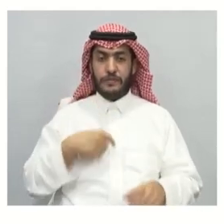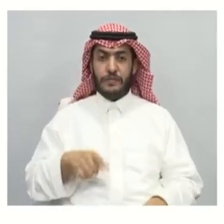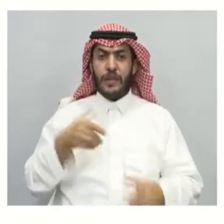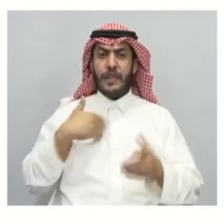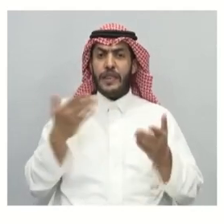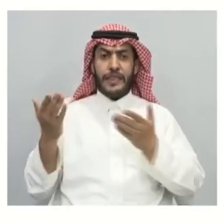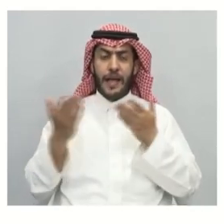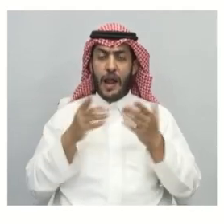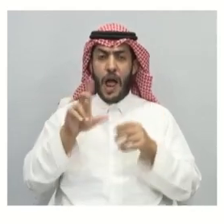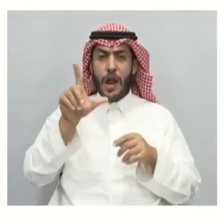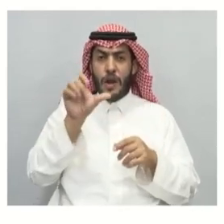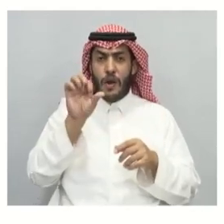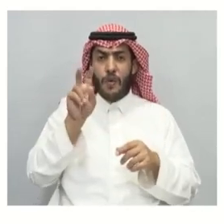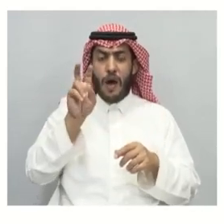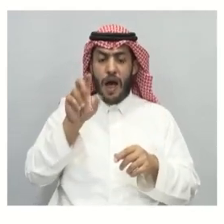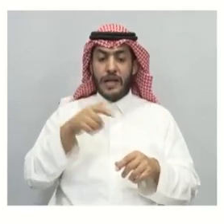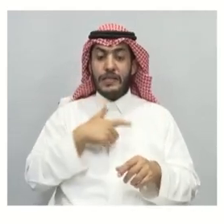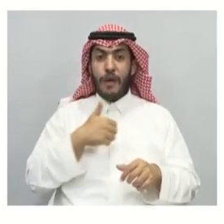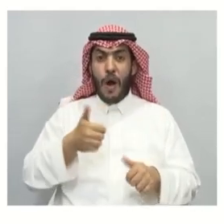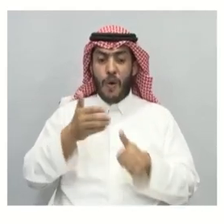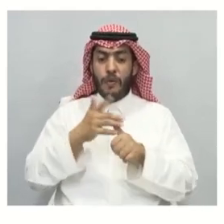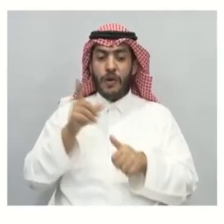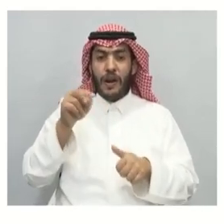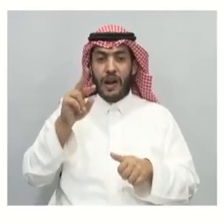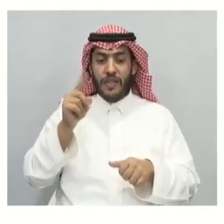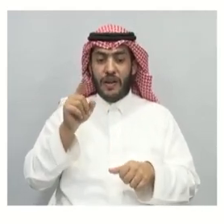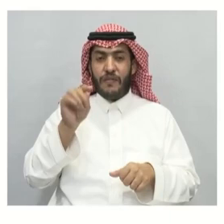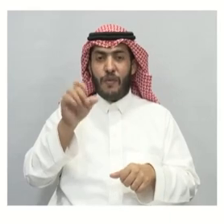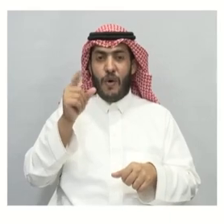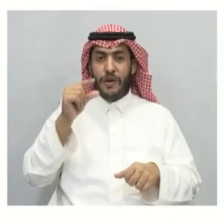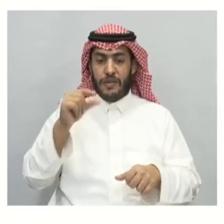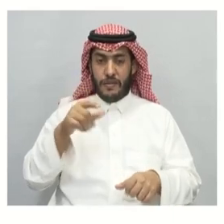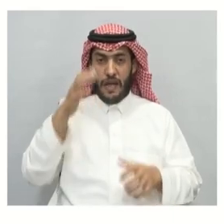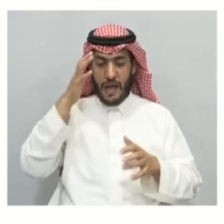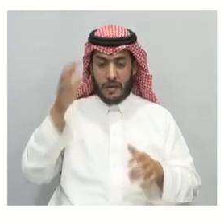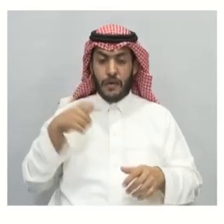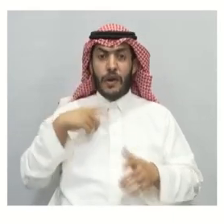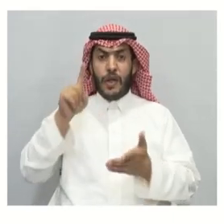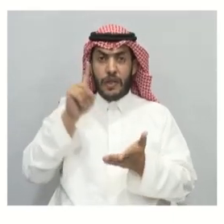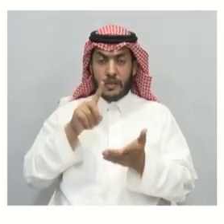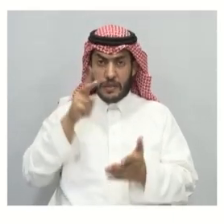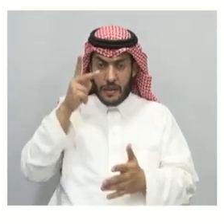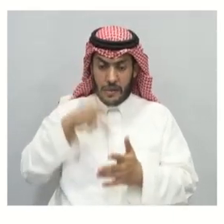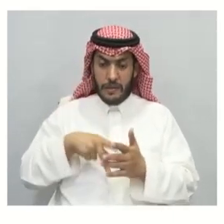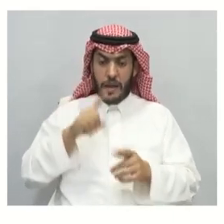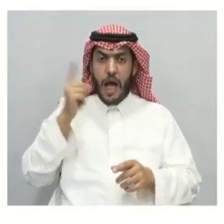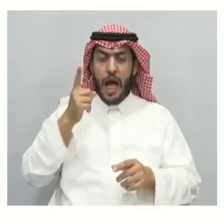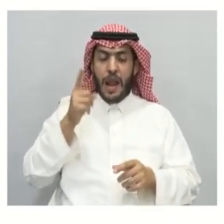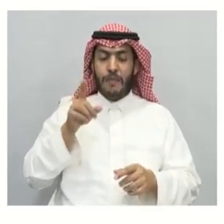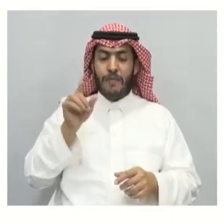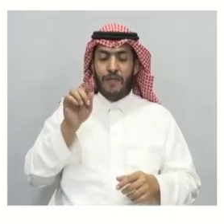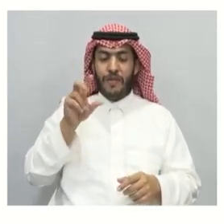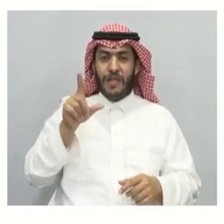درسوا النواه رذرفورد ايش قال رذ فورد رذ فورد اعتمد العالم رذرفورد في تجربته على